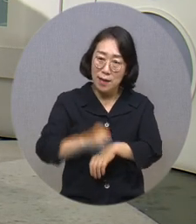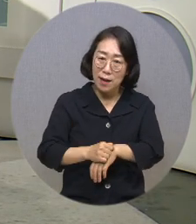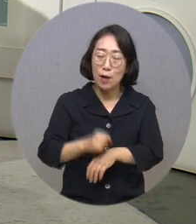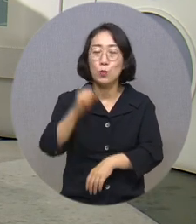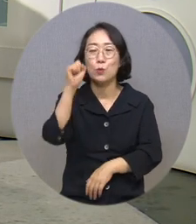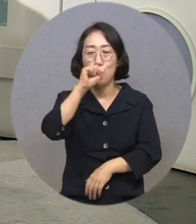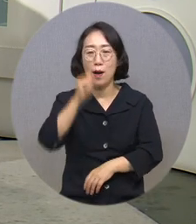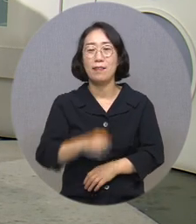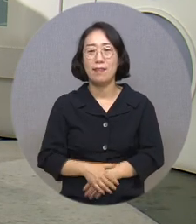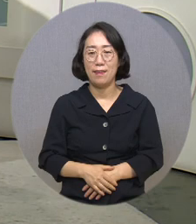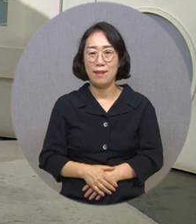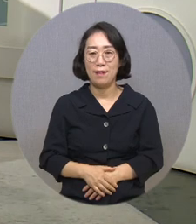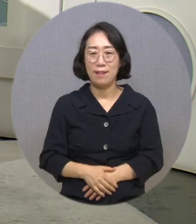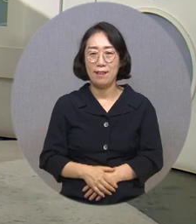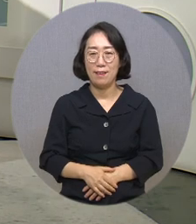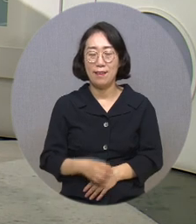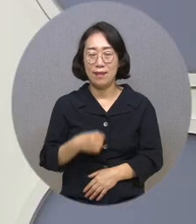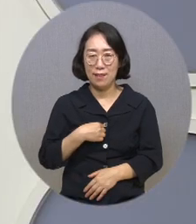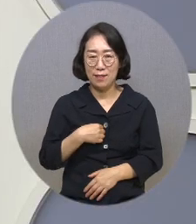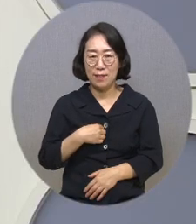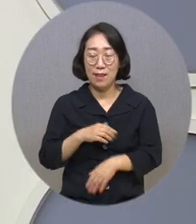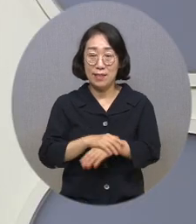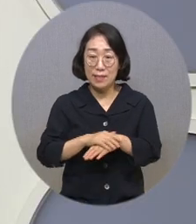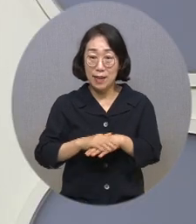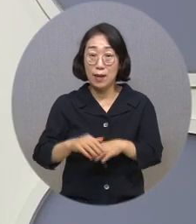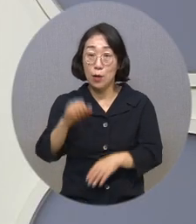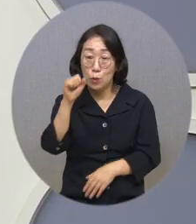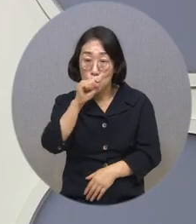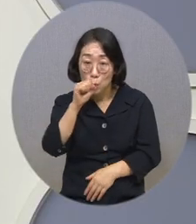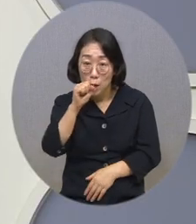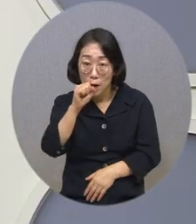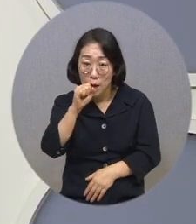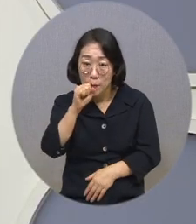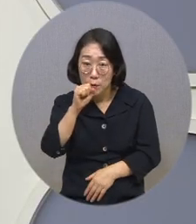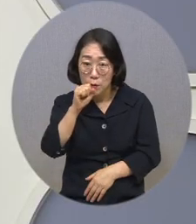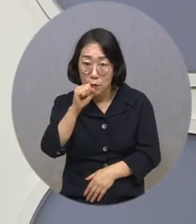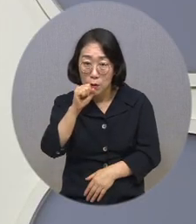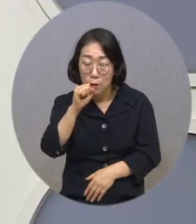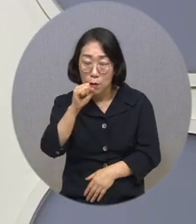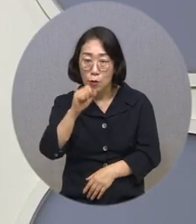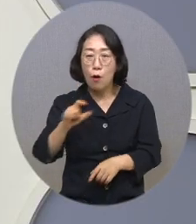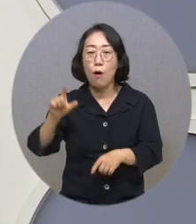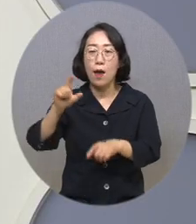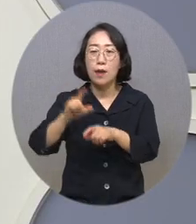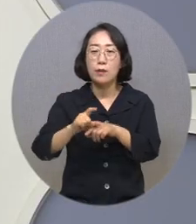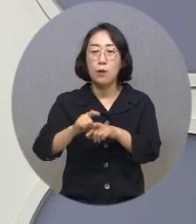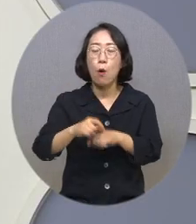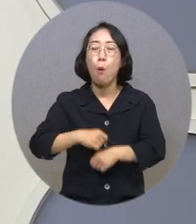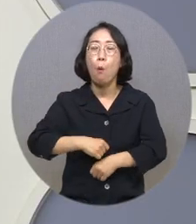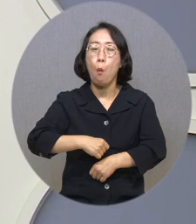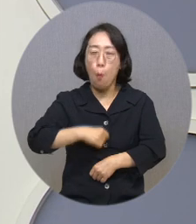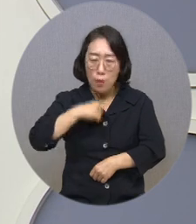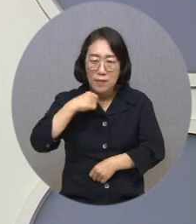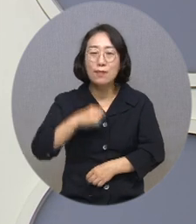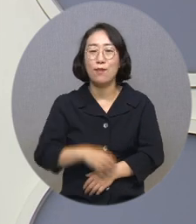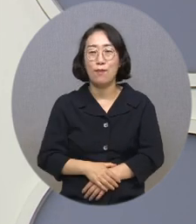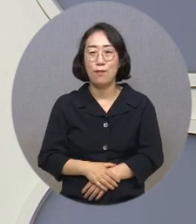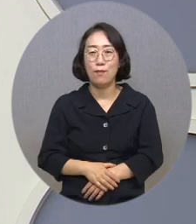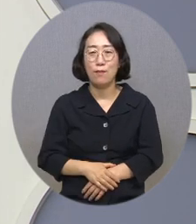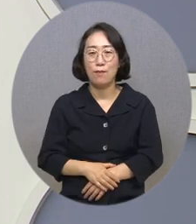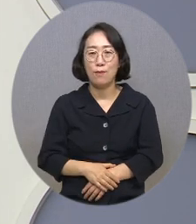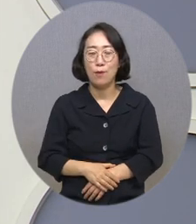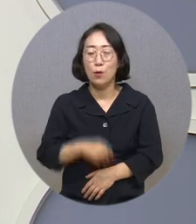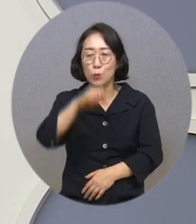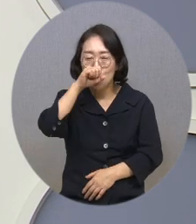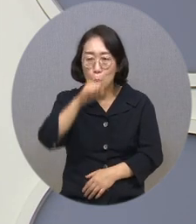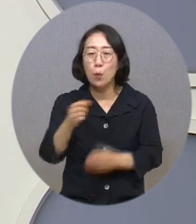그래서 그때 제가 만든 용어가 잘하고 좋아하는 거 겹치면서 옳은 걸 해야 된다. 예. 그리고 어떤